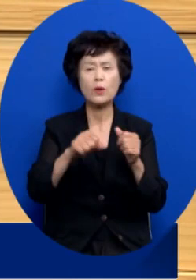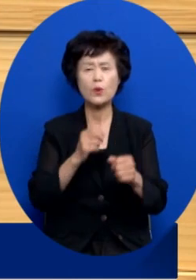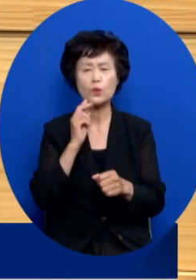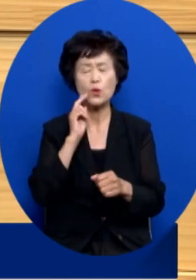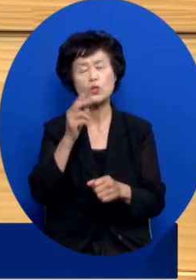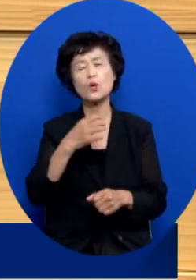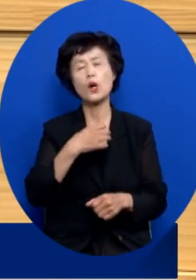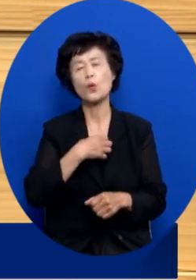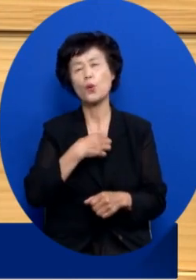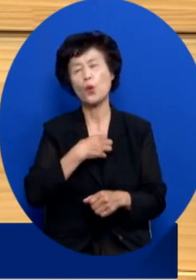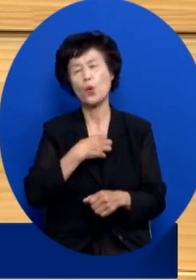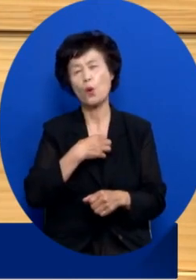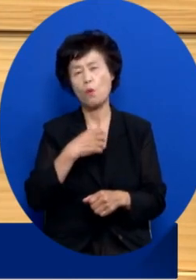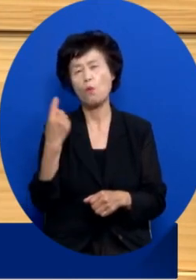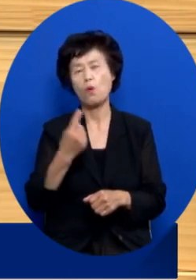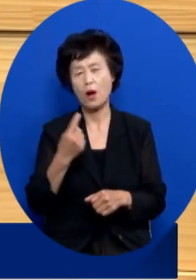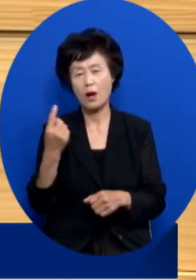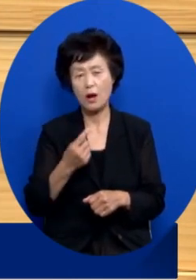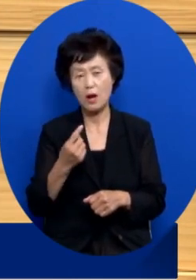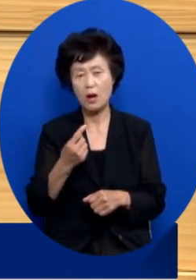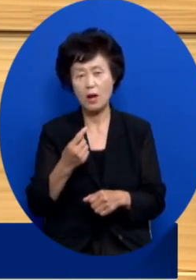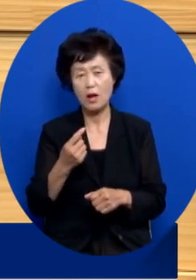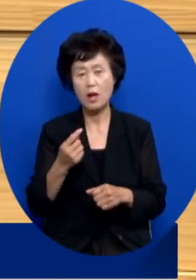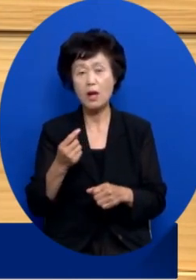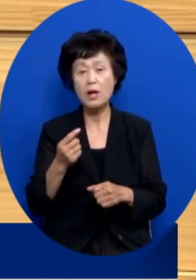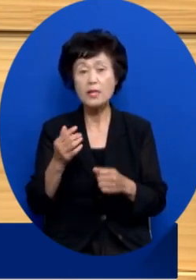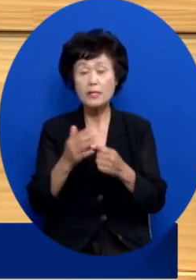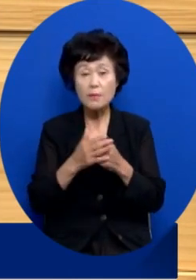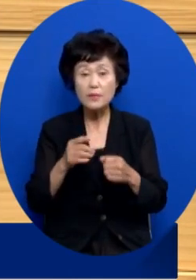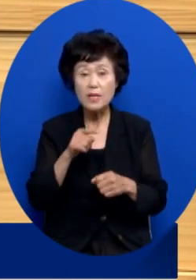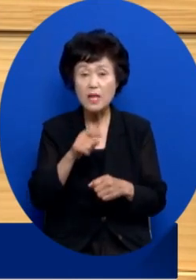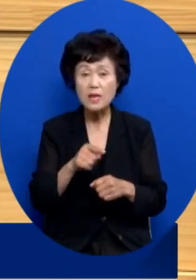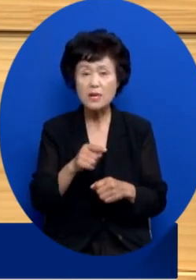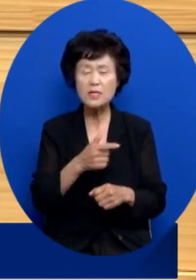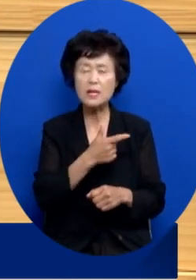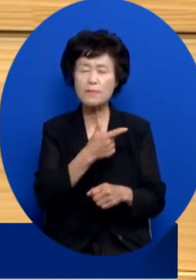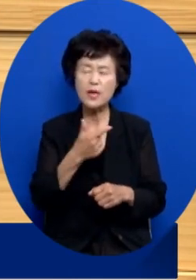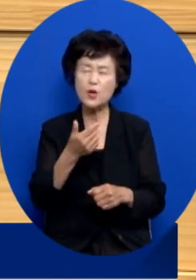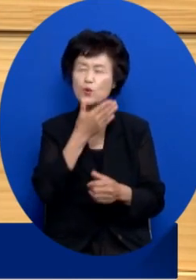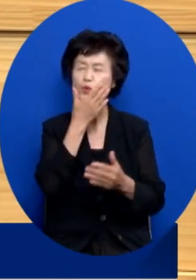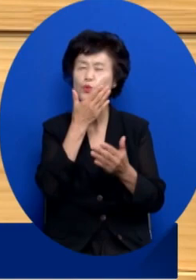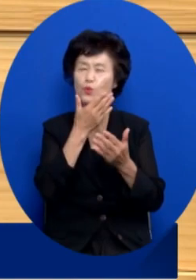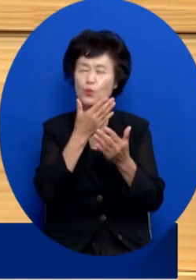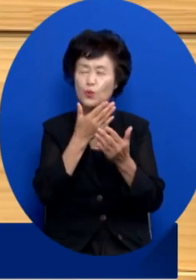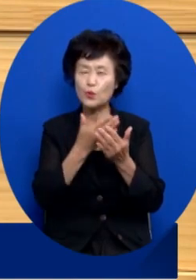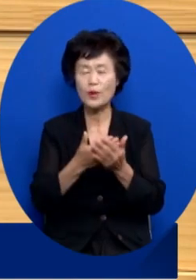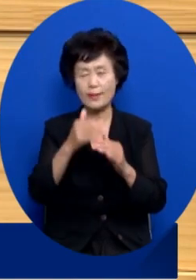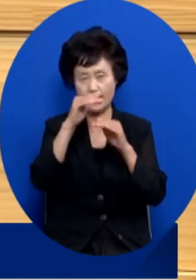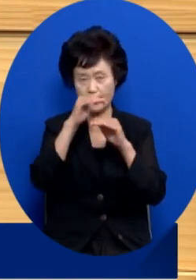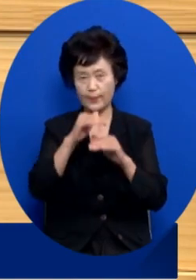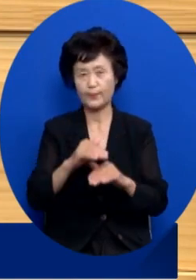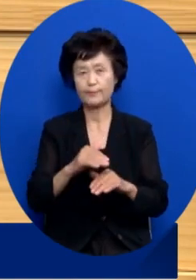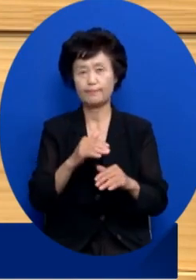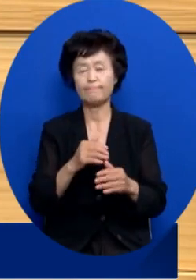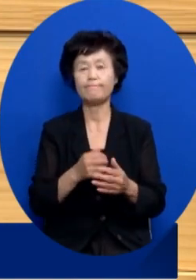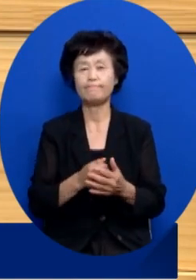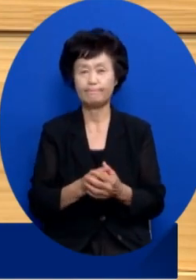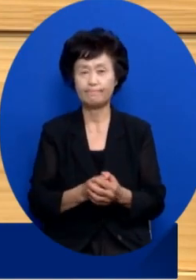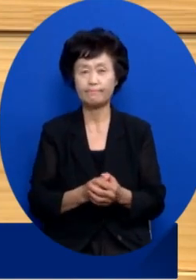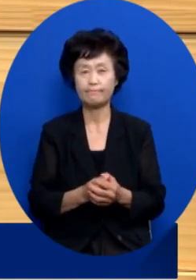destroyed, the environment as well as you know, the economy would